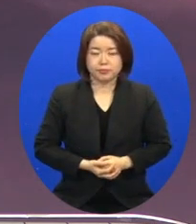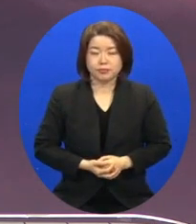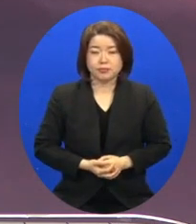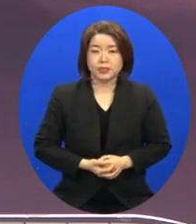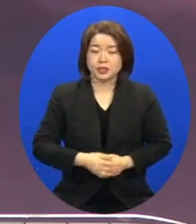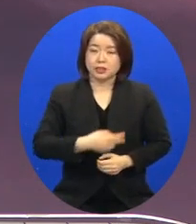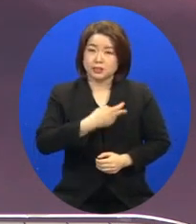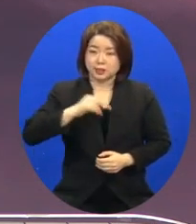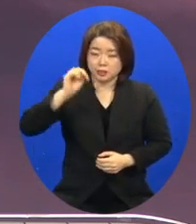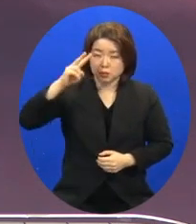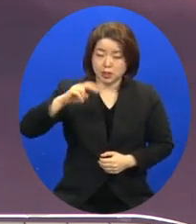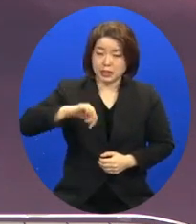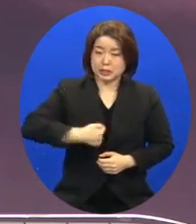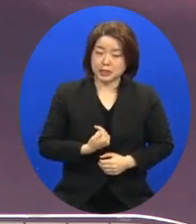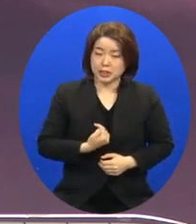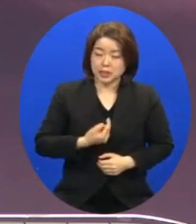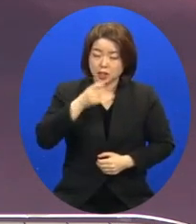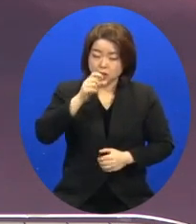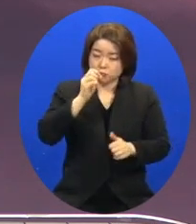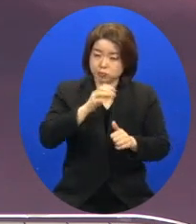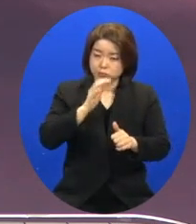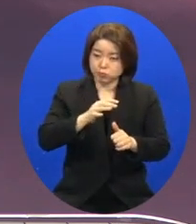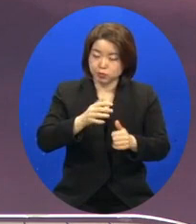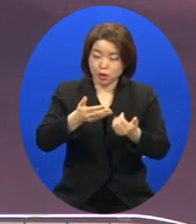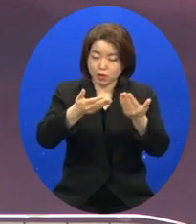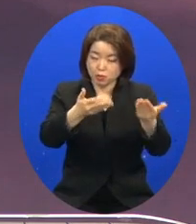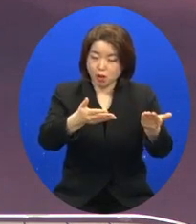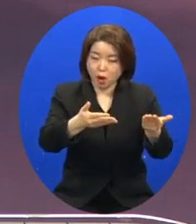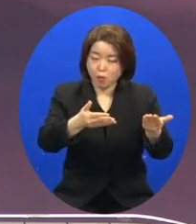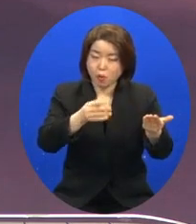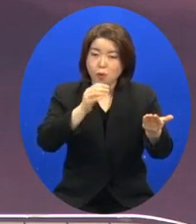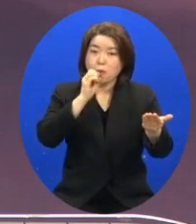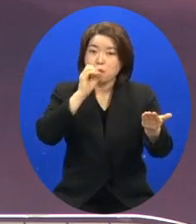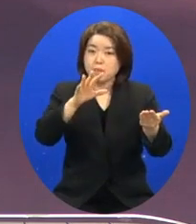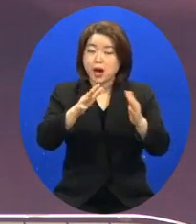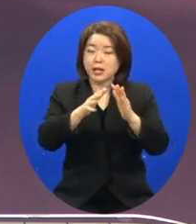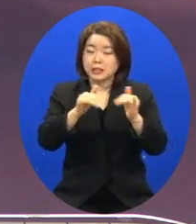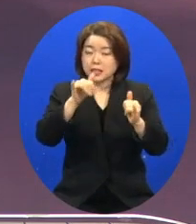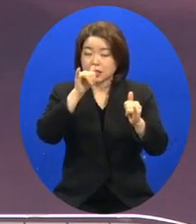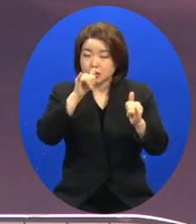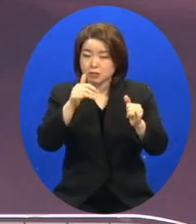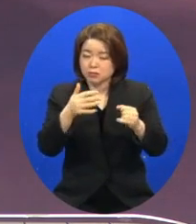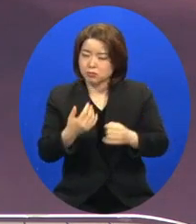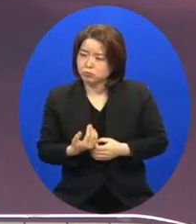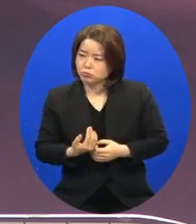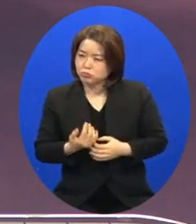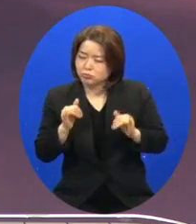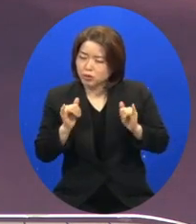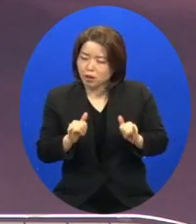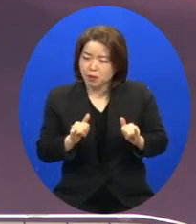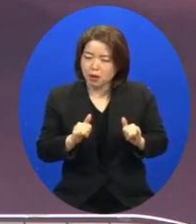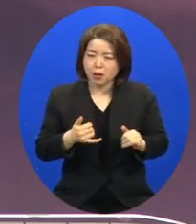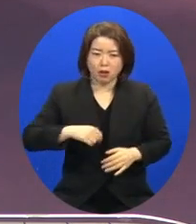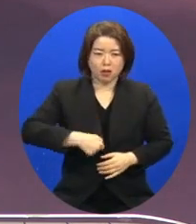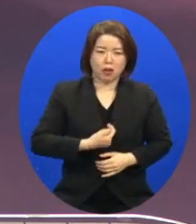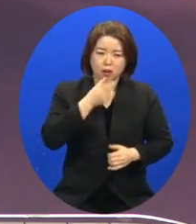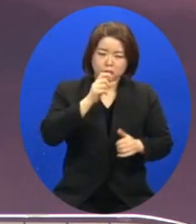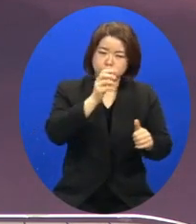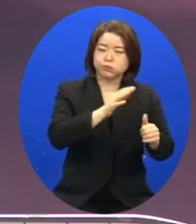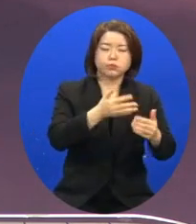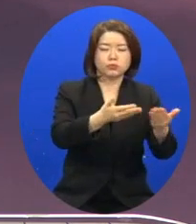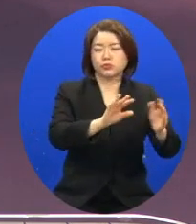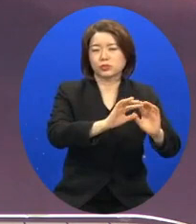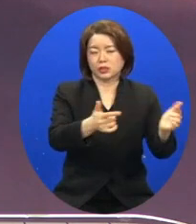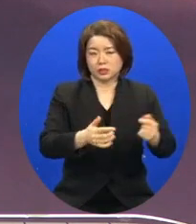자기가 세례 주었다고 하는 말을 하는 사람이 있을까 봐 스스로 세례를 안 줬다는 거예요. 인도